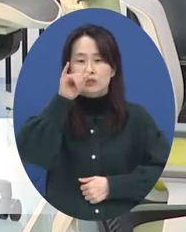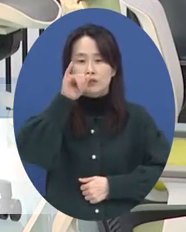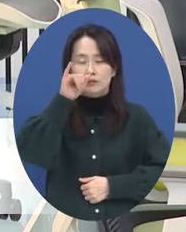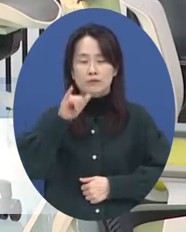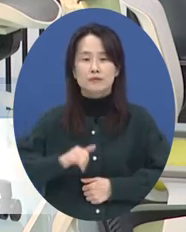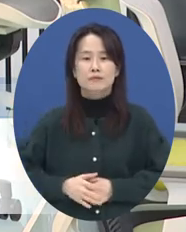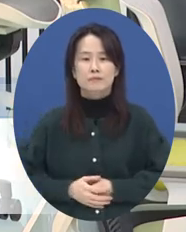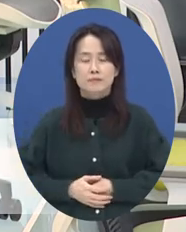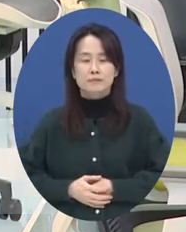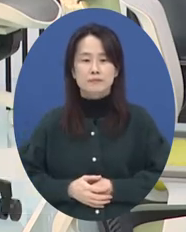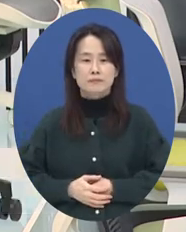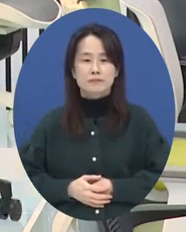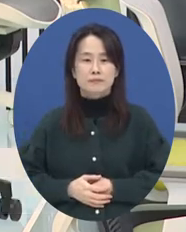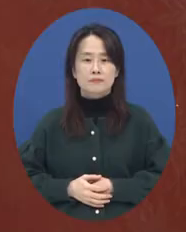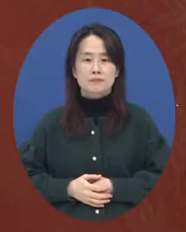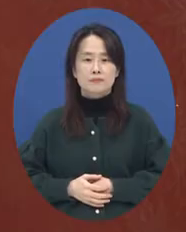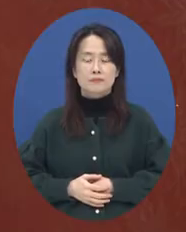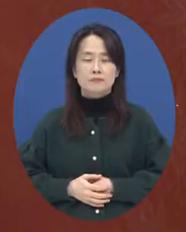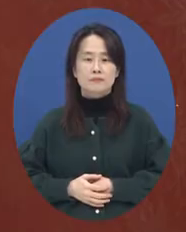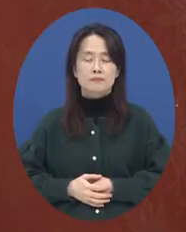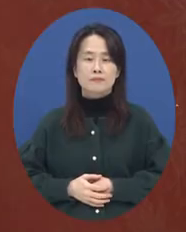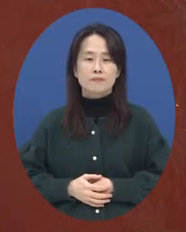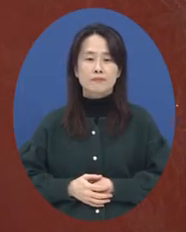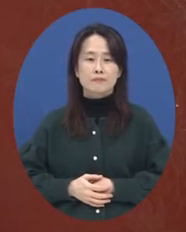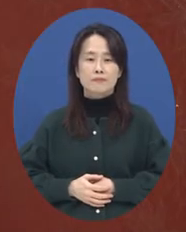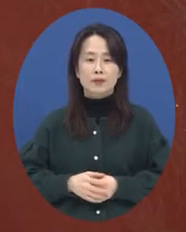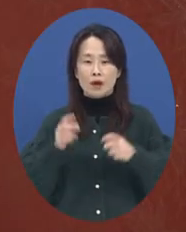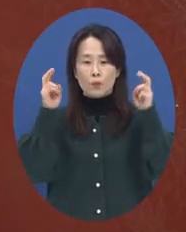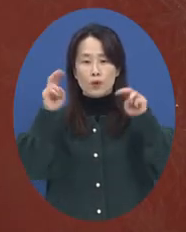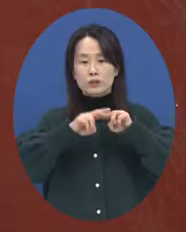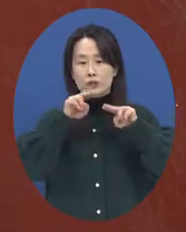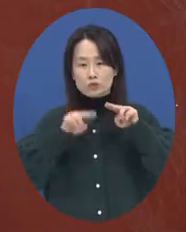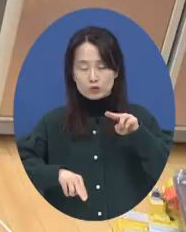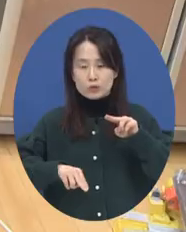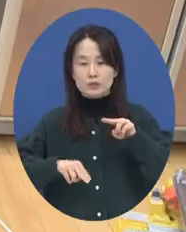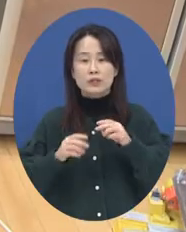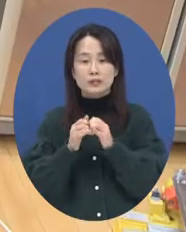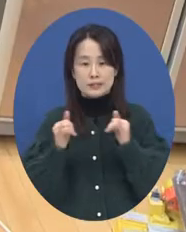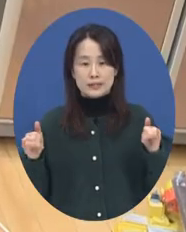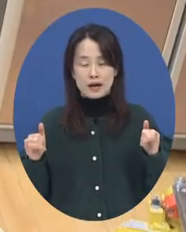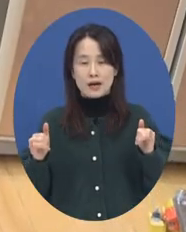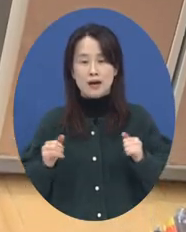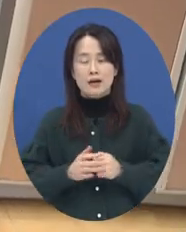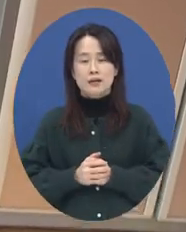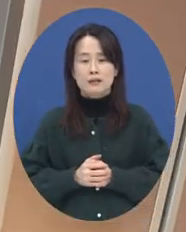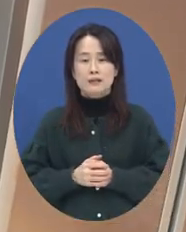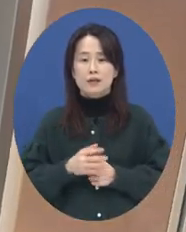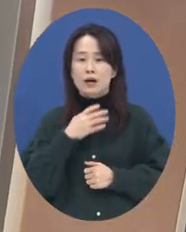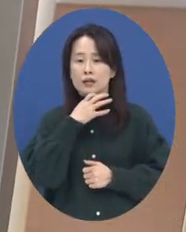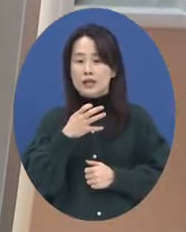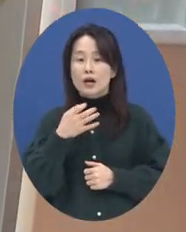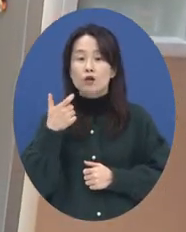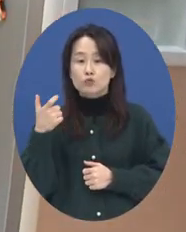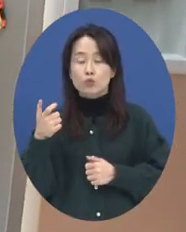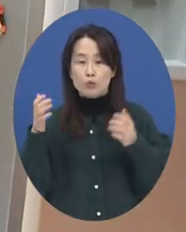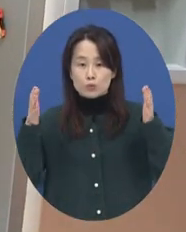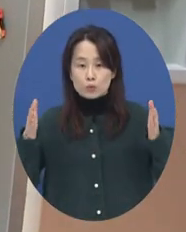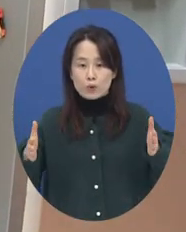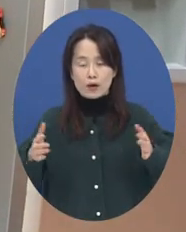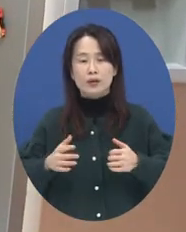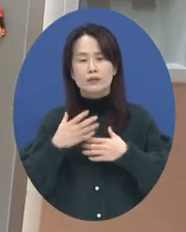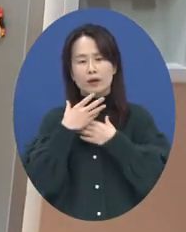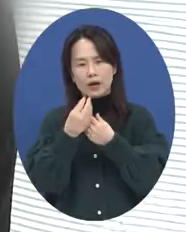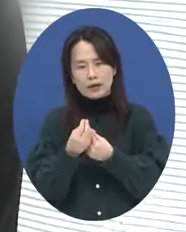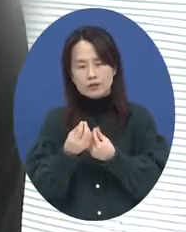마중물의 효과를 보고 있습니다. 이렇게 직장을 잃었거나 퇴직한 경기 지역 중장년 4060 세대에겐